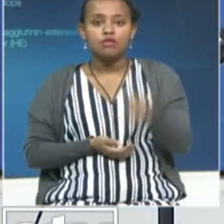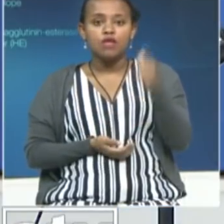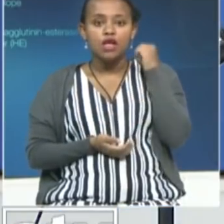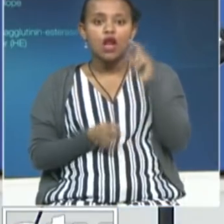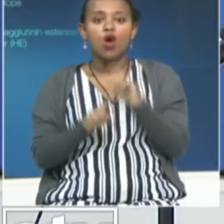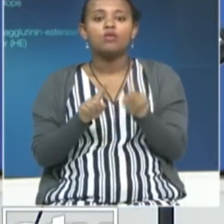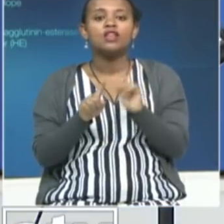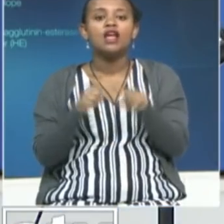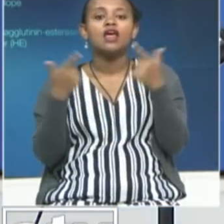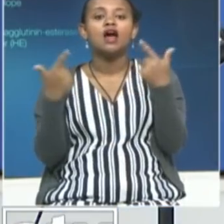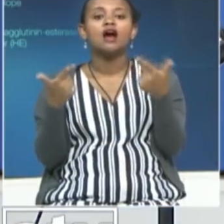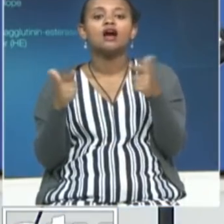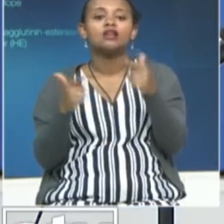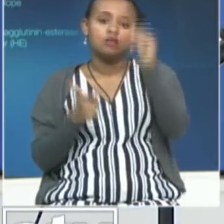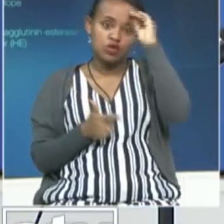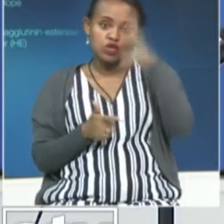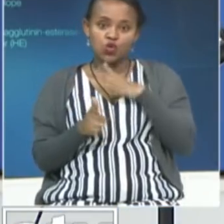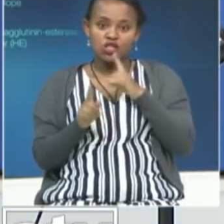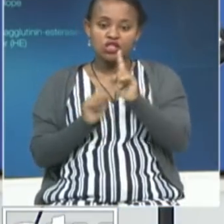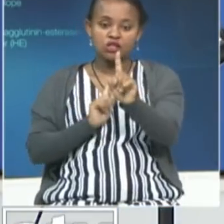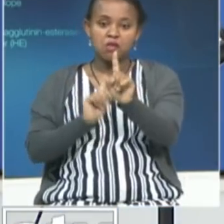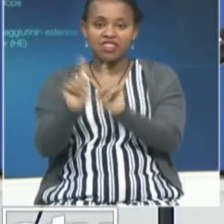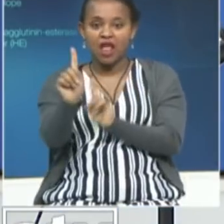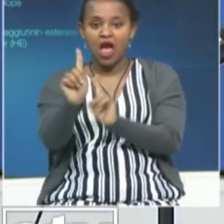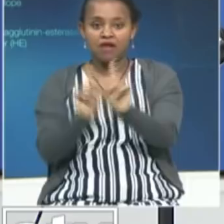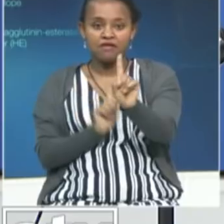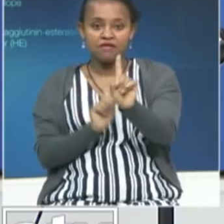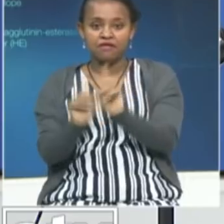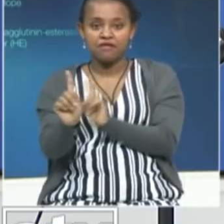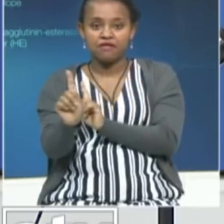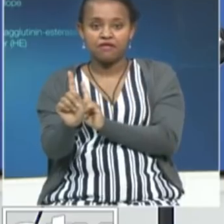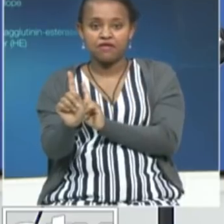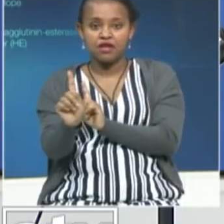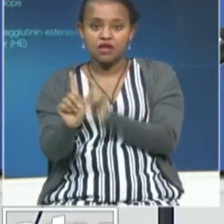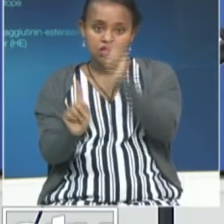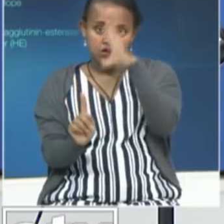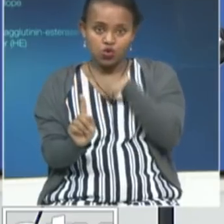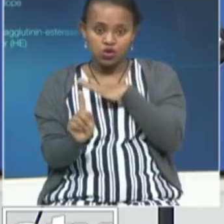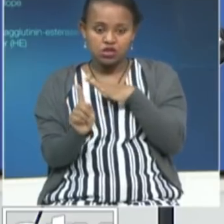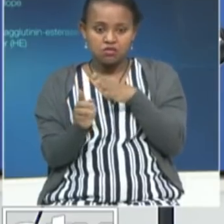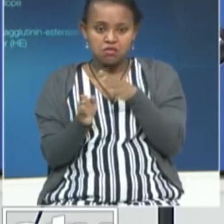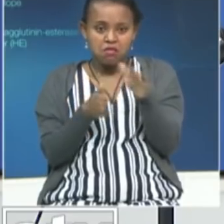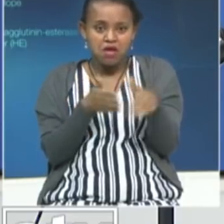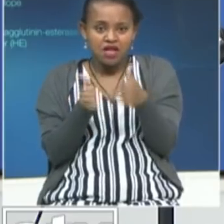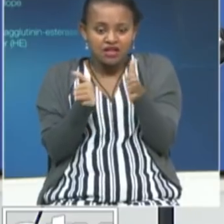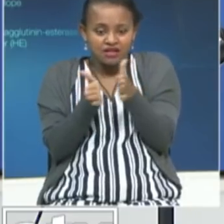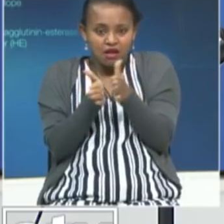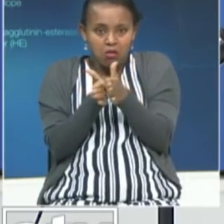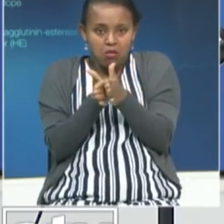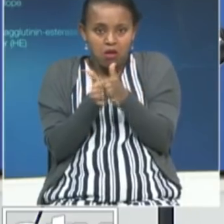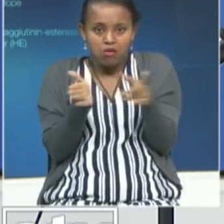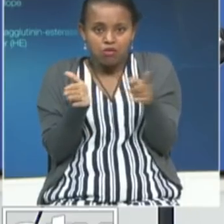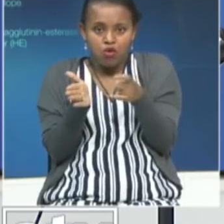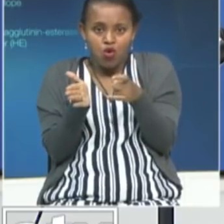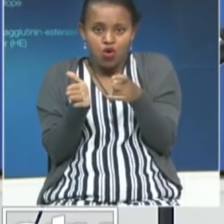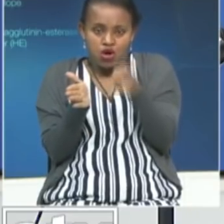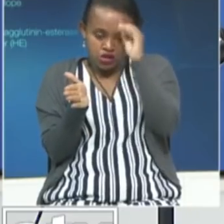በተለያዩ አጋጣሚዎች ሰዎች ሲተላለፉ ሊሆን ይችላል። መንገዱ ጠባብ ከመሆኑ የተነሳ